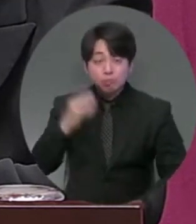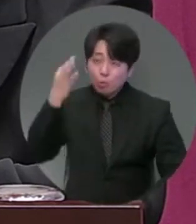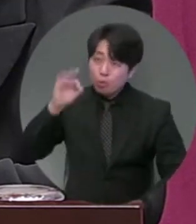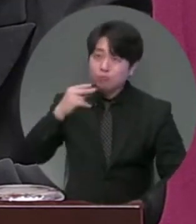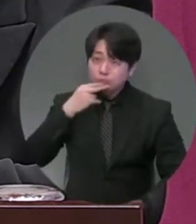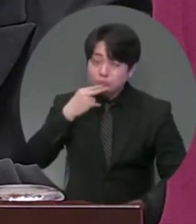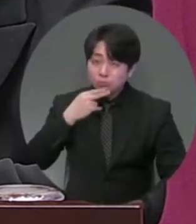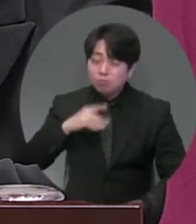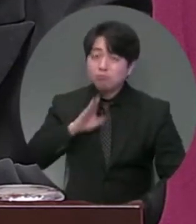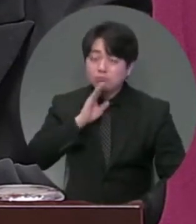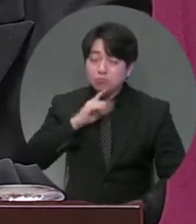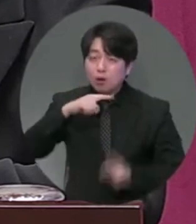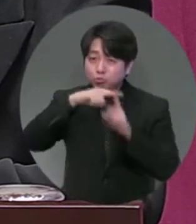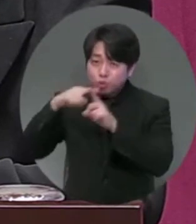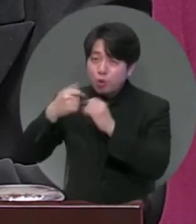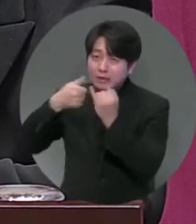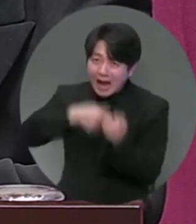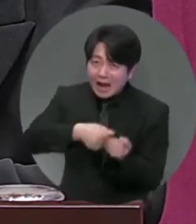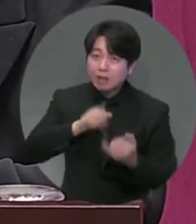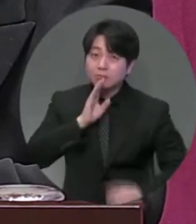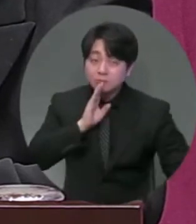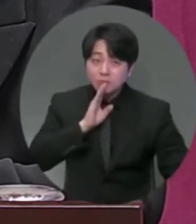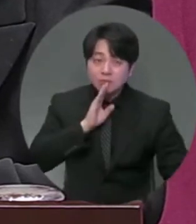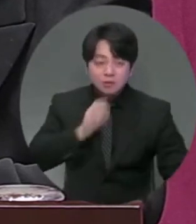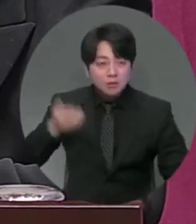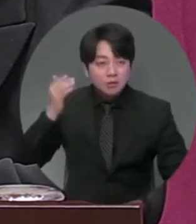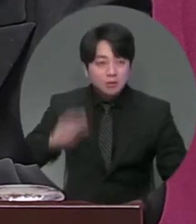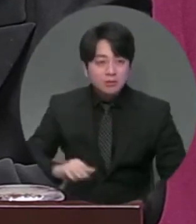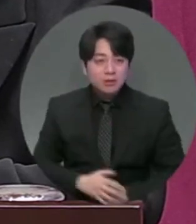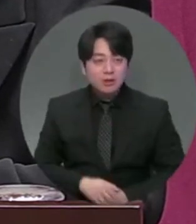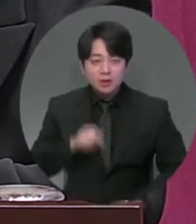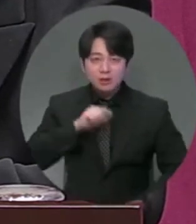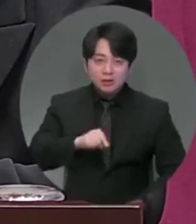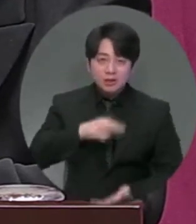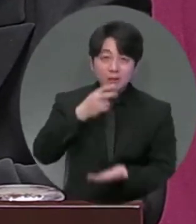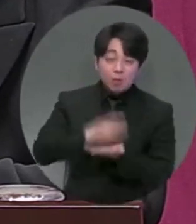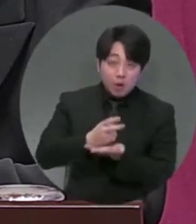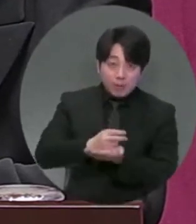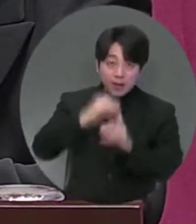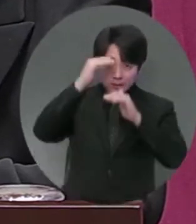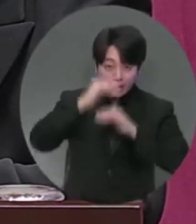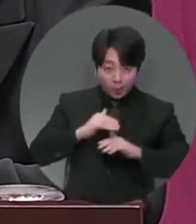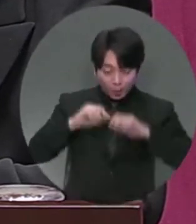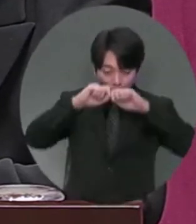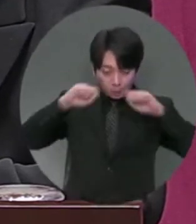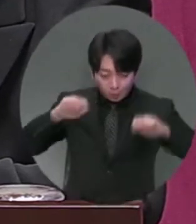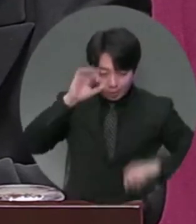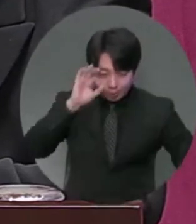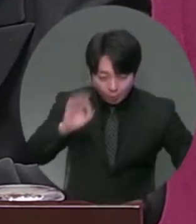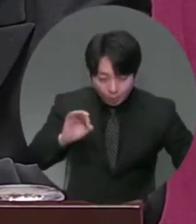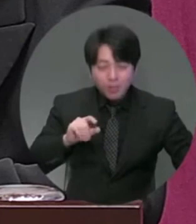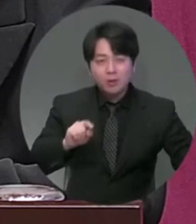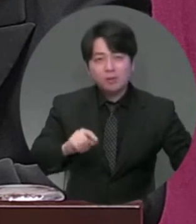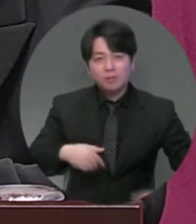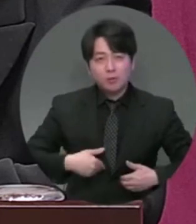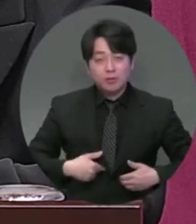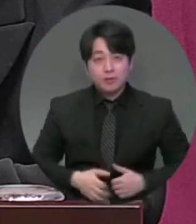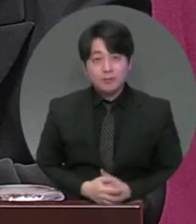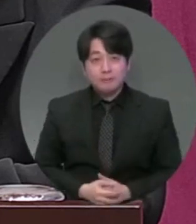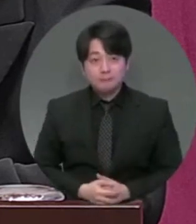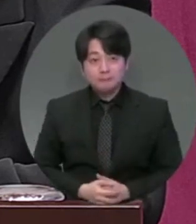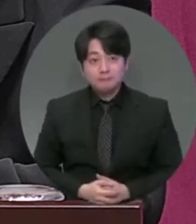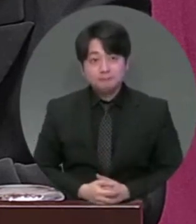그런데 이게 각국의 법제와 이게 스웨덴이나 독일에서 도입된 과정들을 좀 생각해 봐야 될 것 같습니다 제가 조금 장황하게 말씀드리겠습니다만